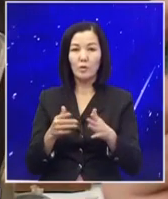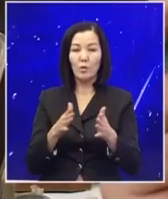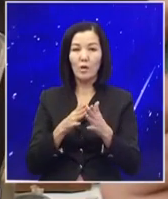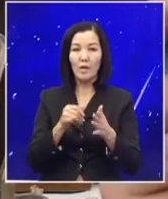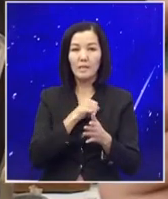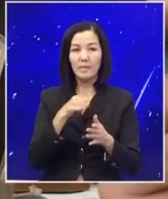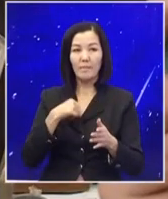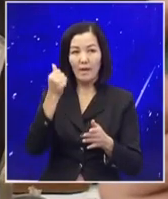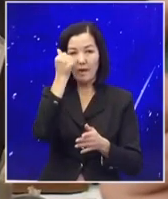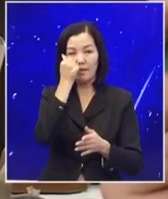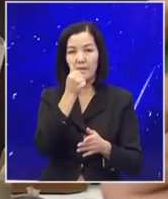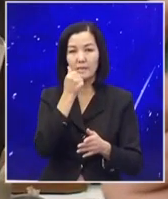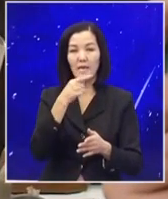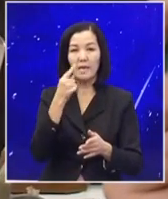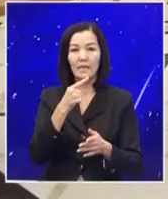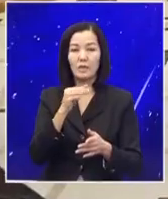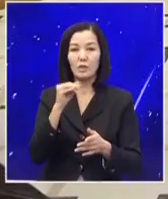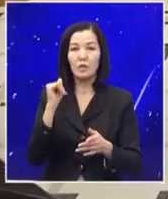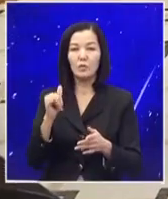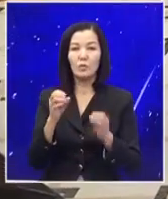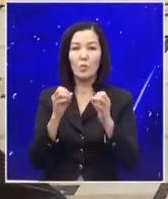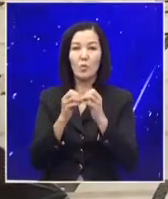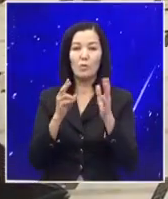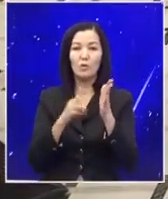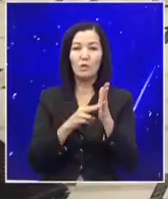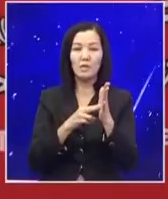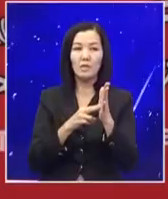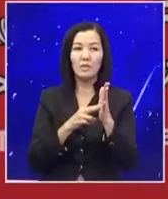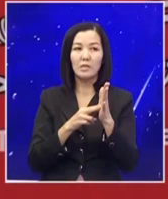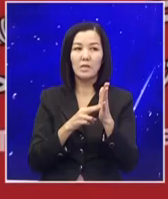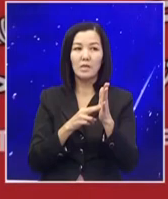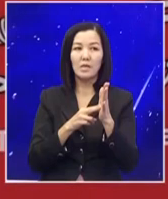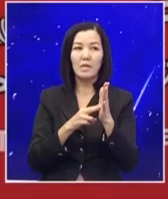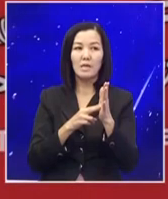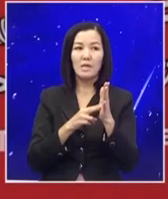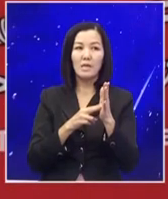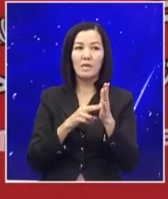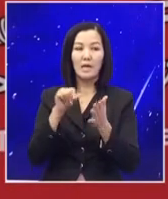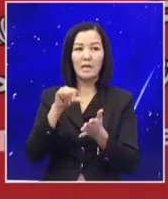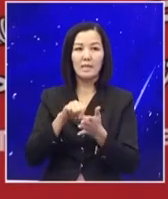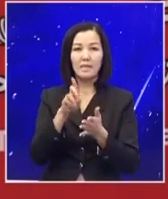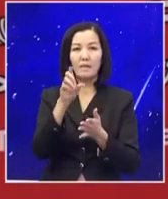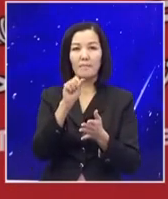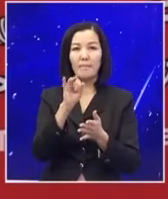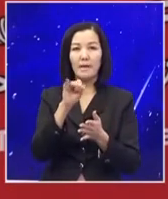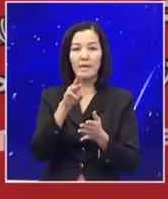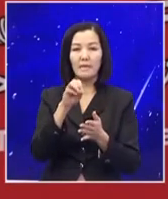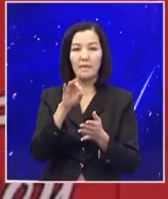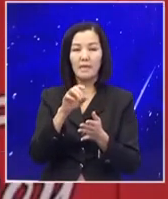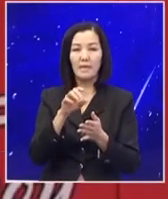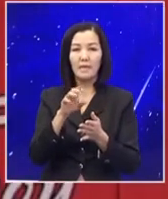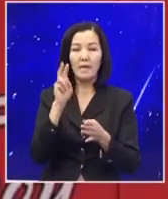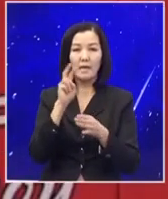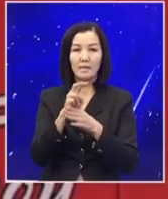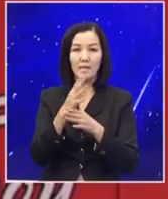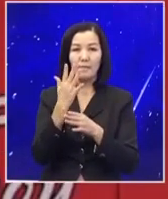алғыстарын жеткізді. Жалпы кешке жетісулық 10 жеткіншек қатысты. Біз Бәйтерекке уже 5 жылдай болды барып жүргенімізге баламыз.